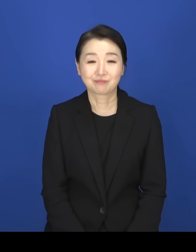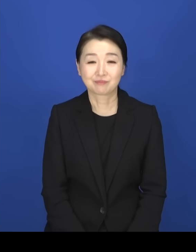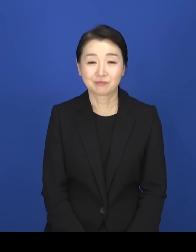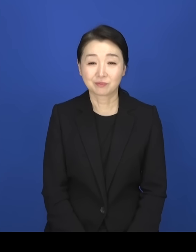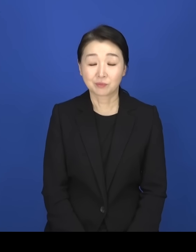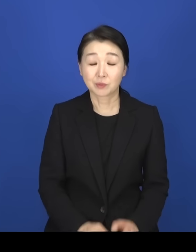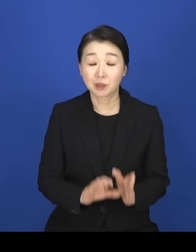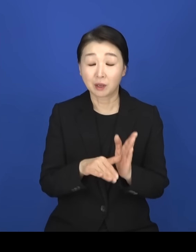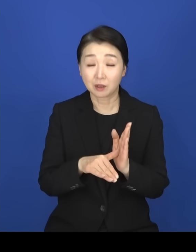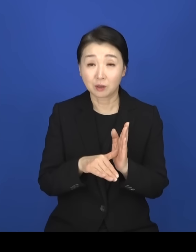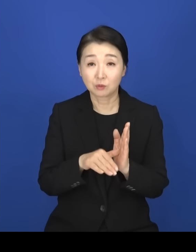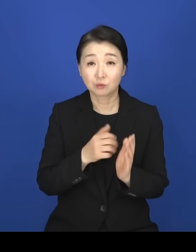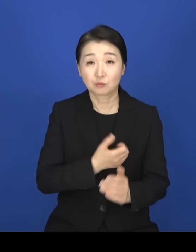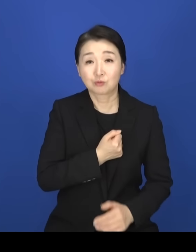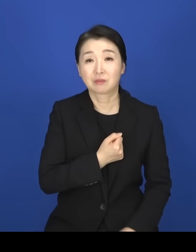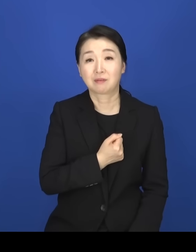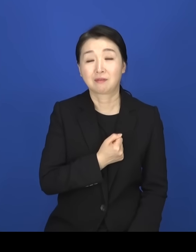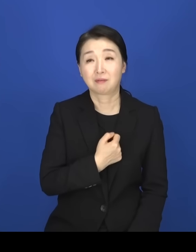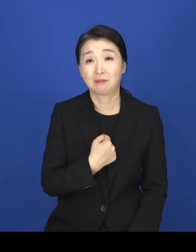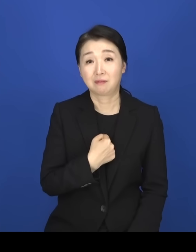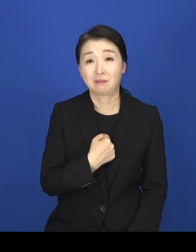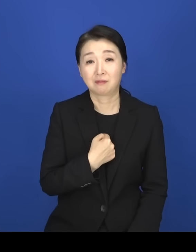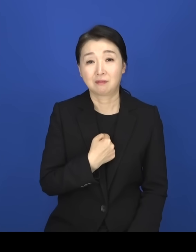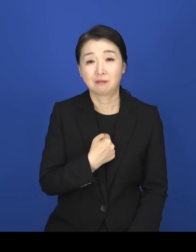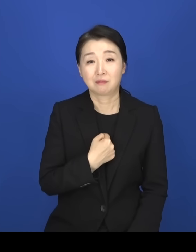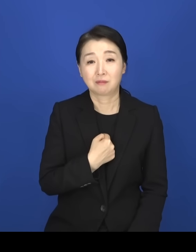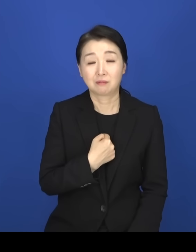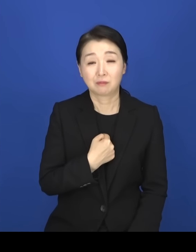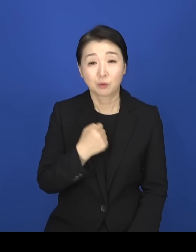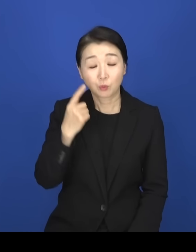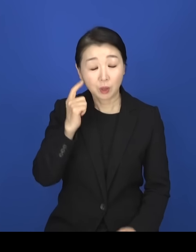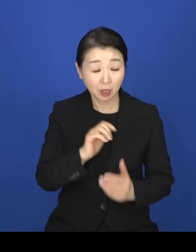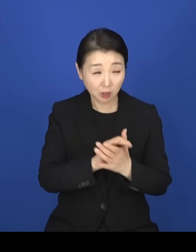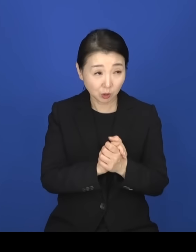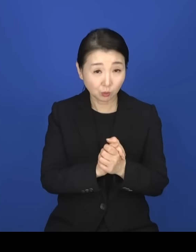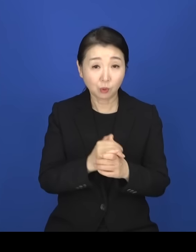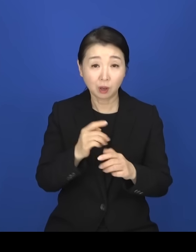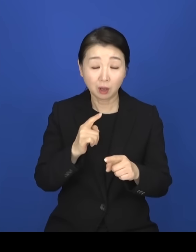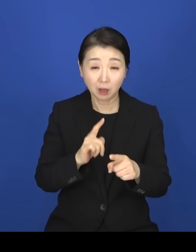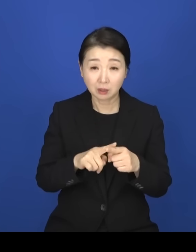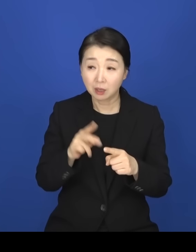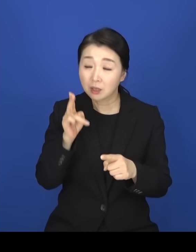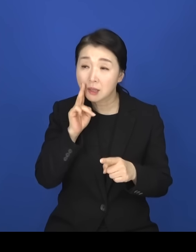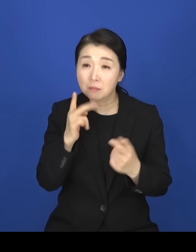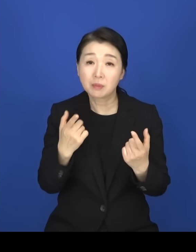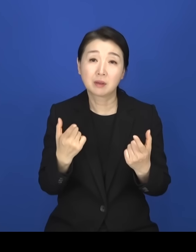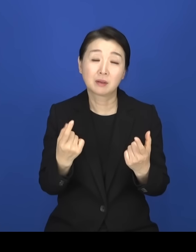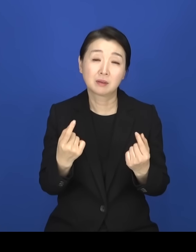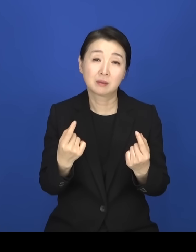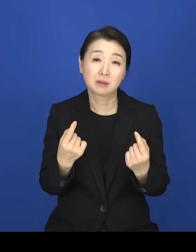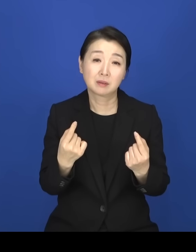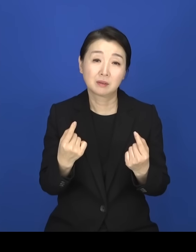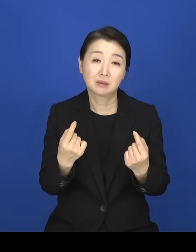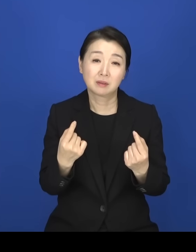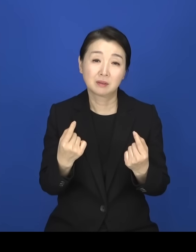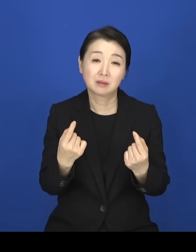이때 제가 네. 너무 충격을 받은 거예요. 왜냐면 기도를 하다가 이걸 폈다라는 게